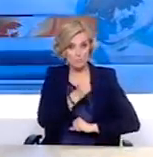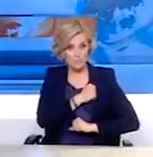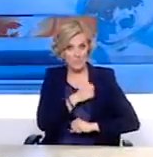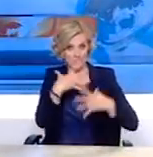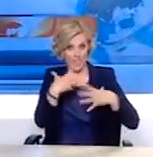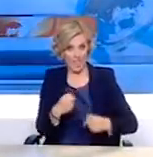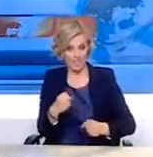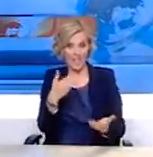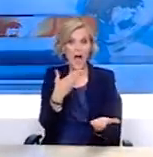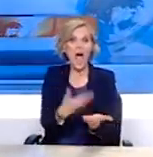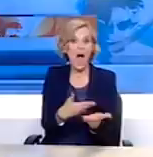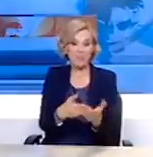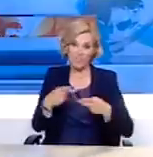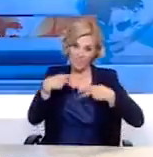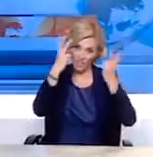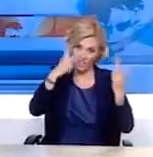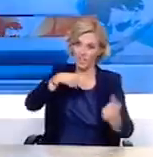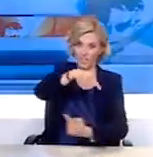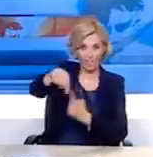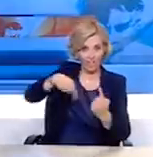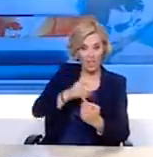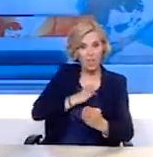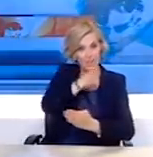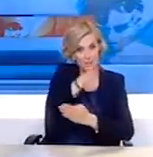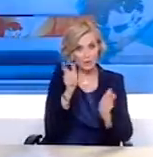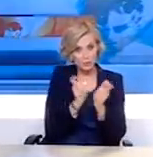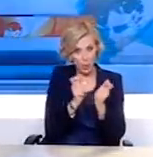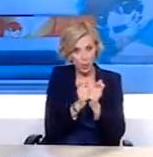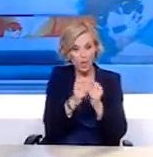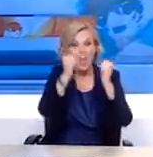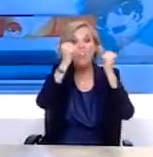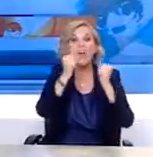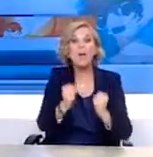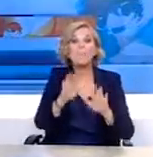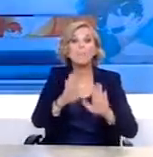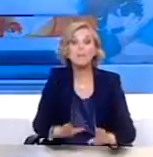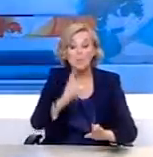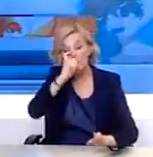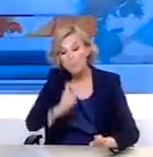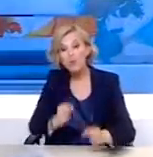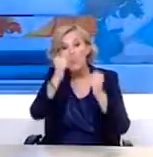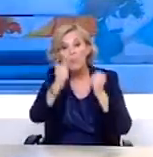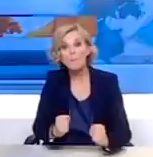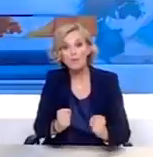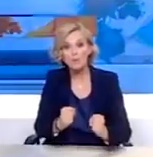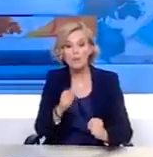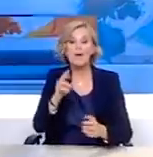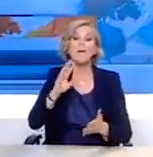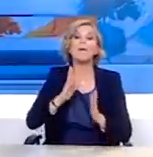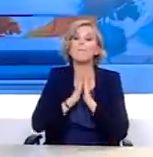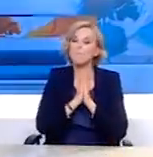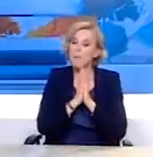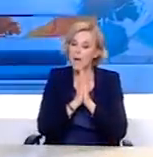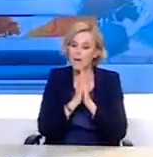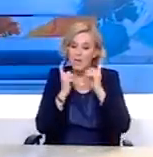με δική τους ευθύνη θα παραμείνουν αποκλεισμένοι στα χωριά τους. Τους παρακαλώ να τους σκεφτούν ξανά και να παραμείνουν μαζί μας, να μην ρισκάρουν